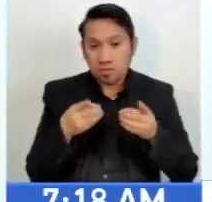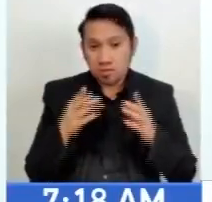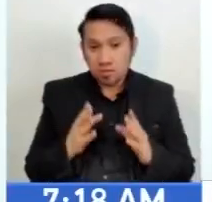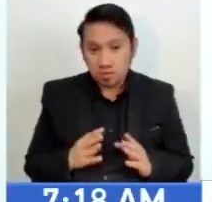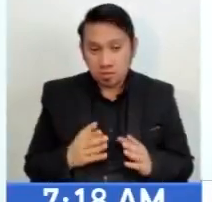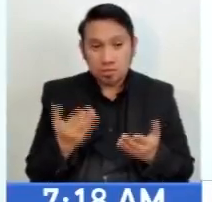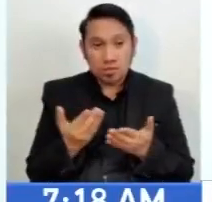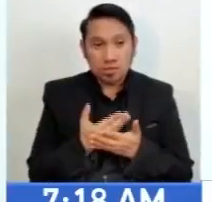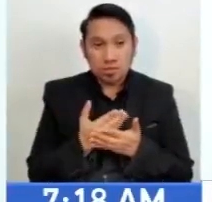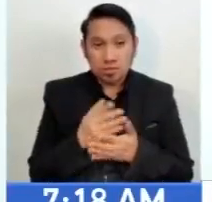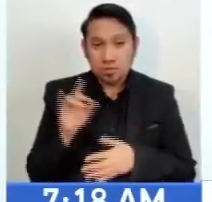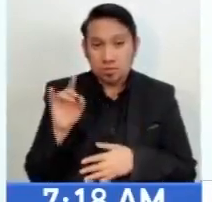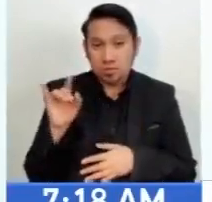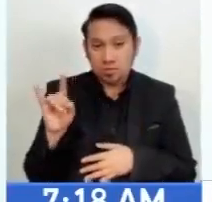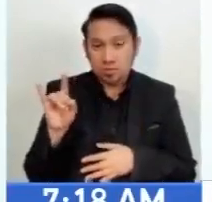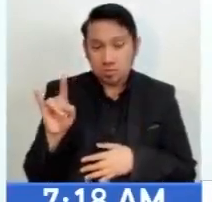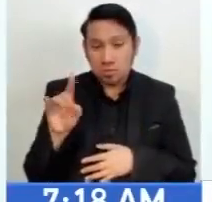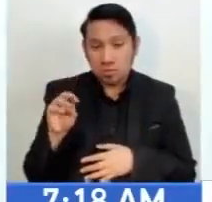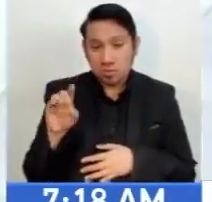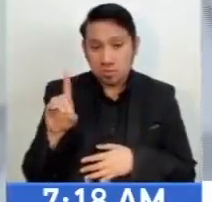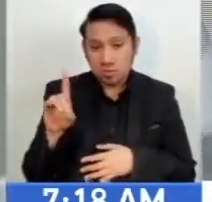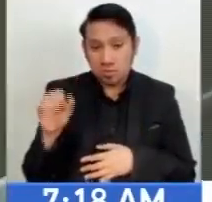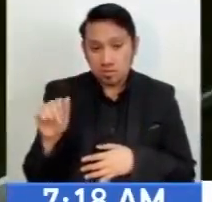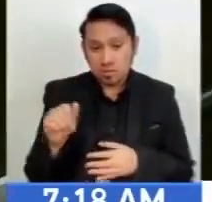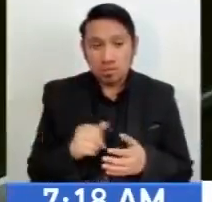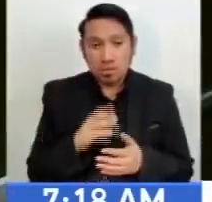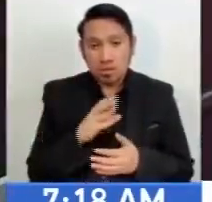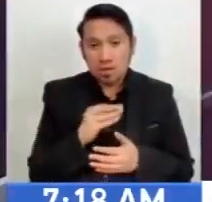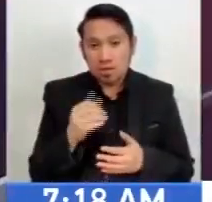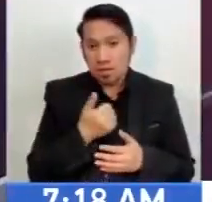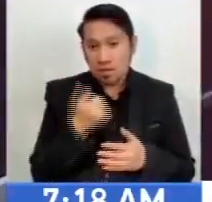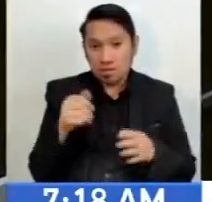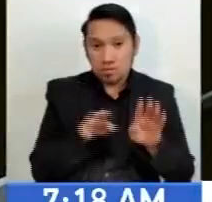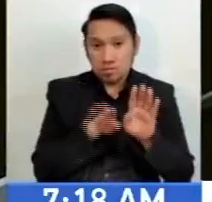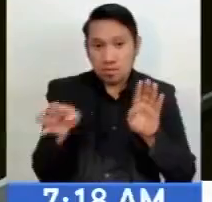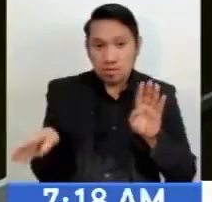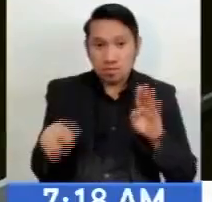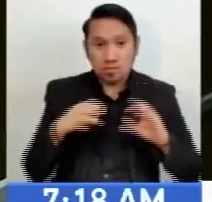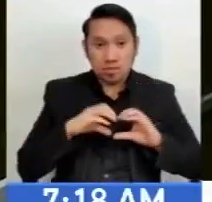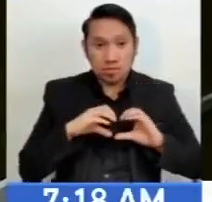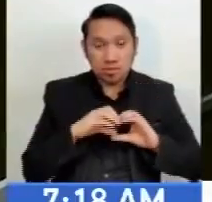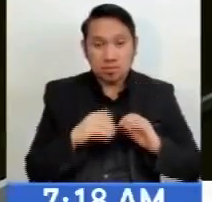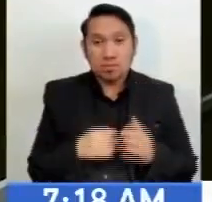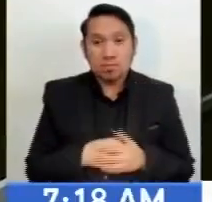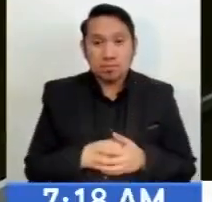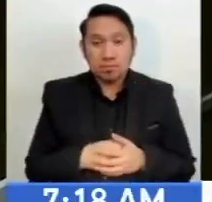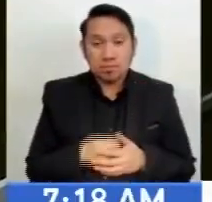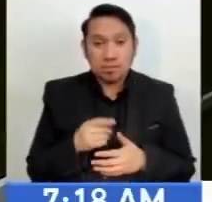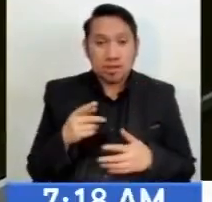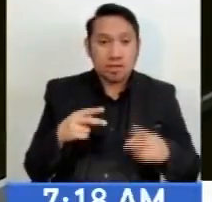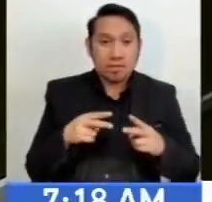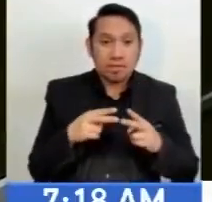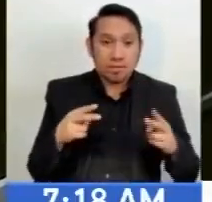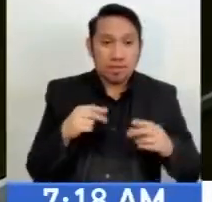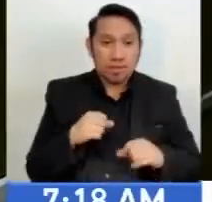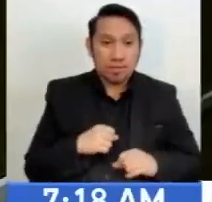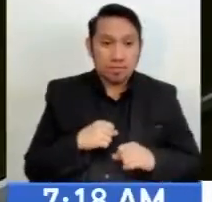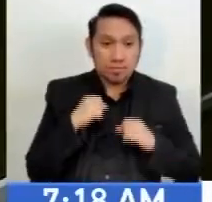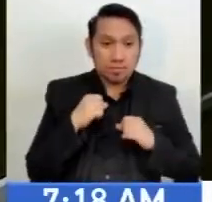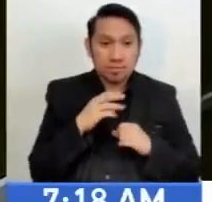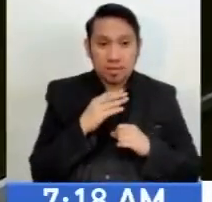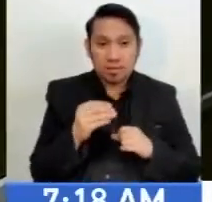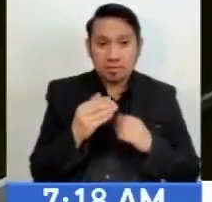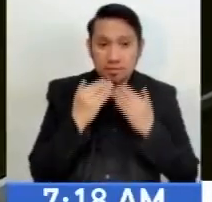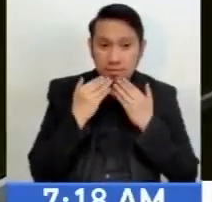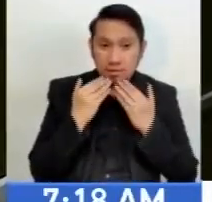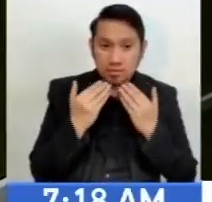Incorporated at iba pang subsidiaries ng GMA Network. I am very proud and gratified that